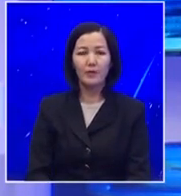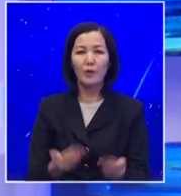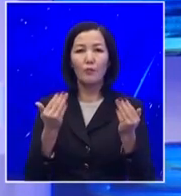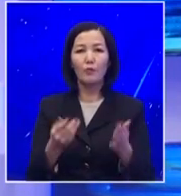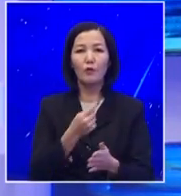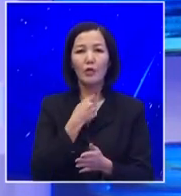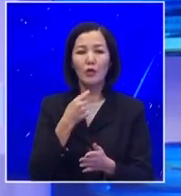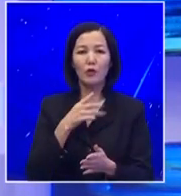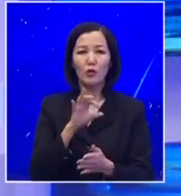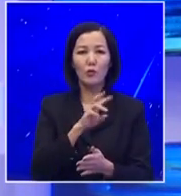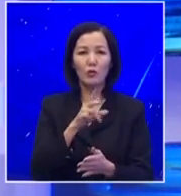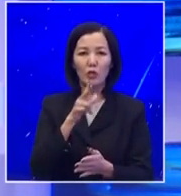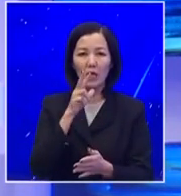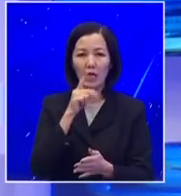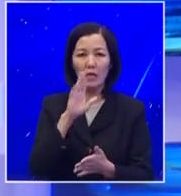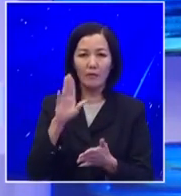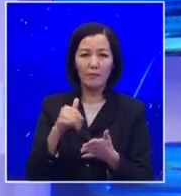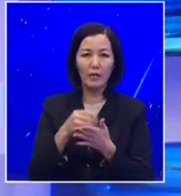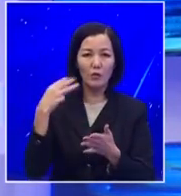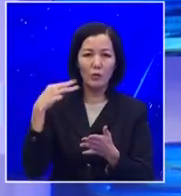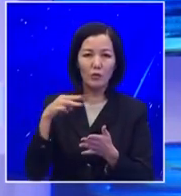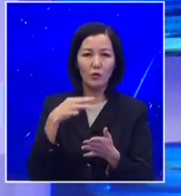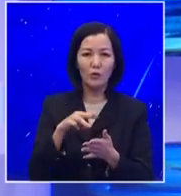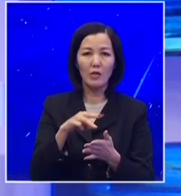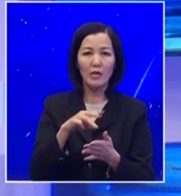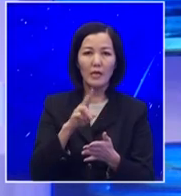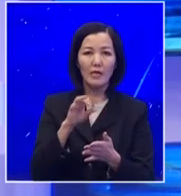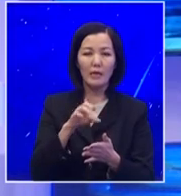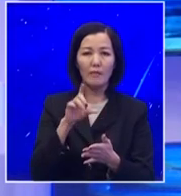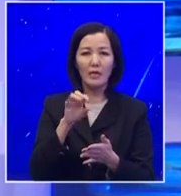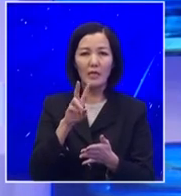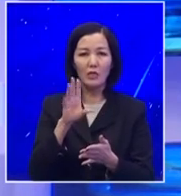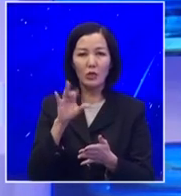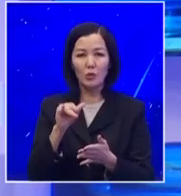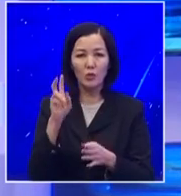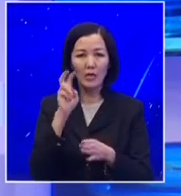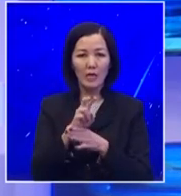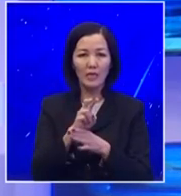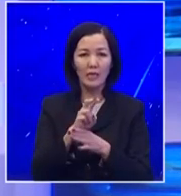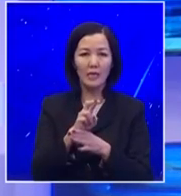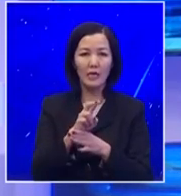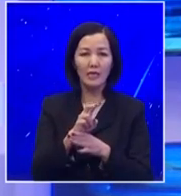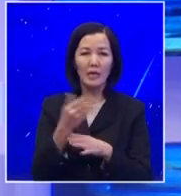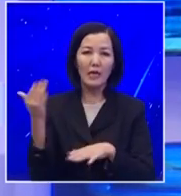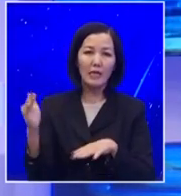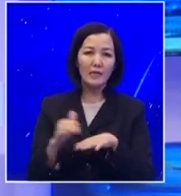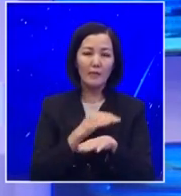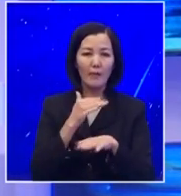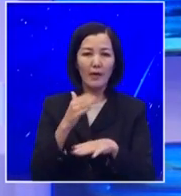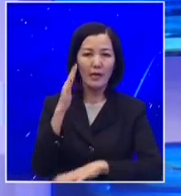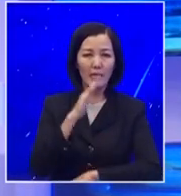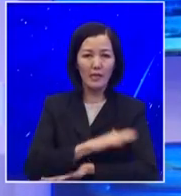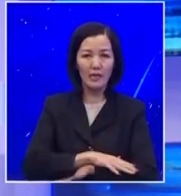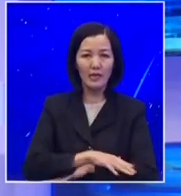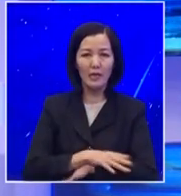Бүгін Талдықорғанға оңтүстік Кореяның бас консулы Ким Хын Су келді. Дипломатиялық қатынастардағы сыпайылық санатындағы сапары. Алматы